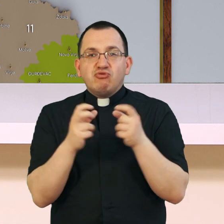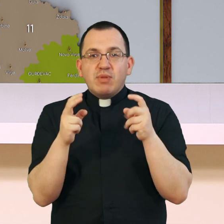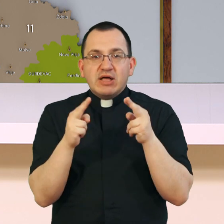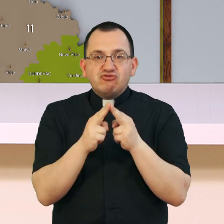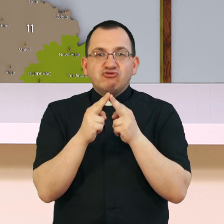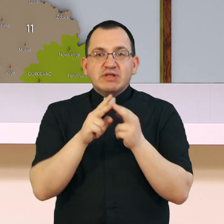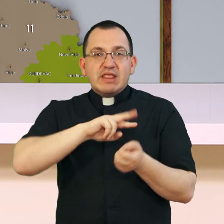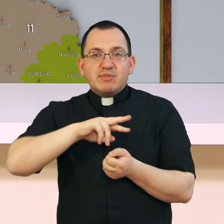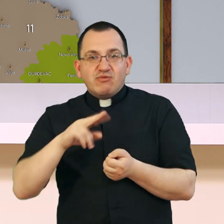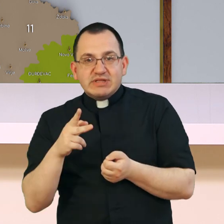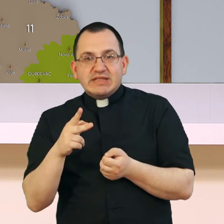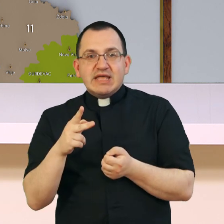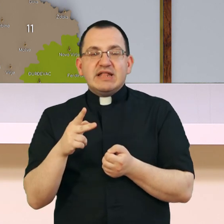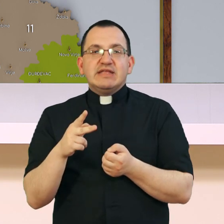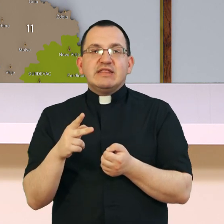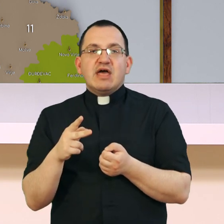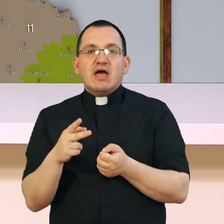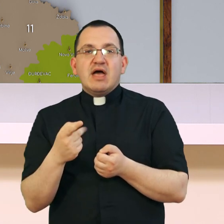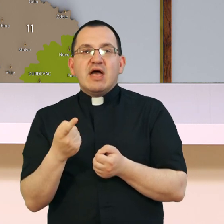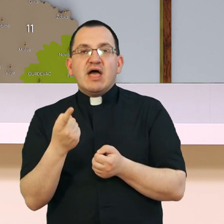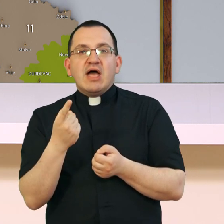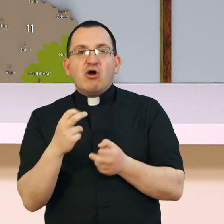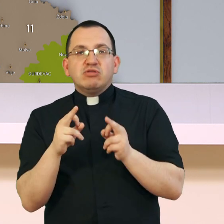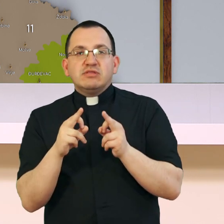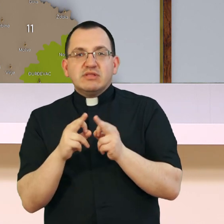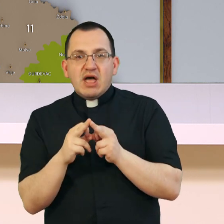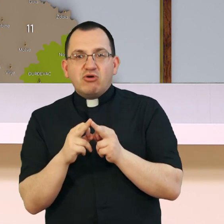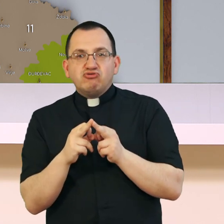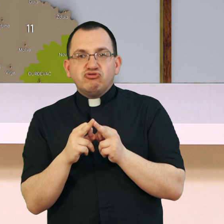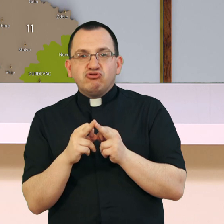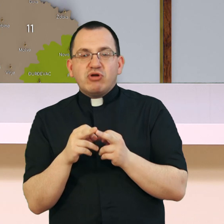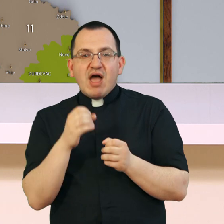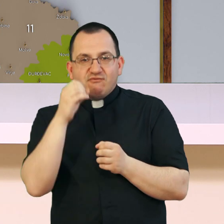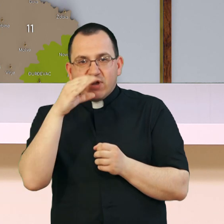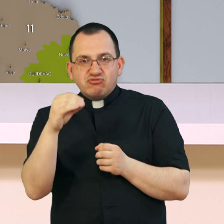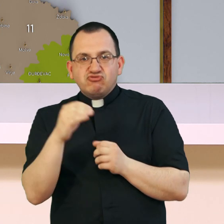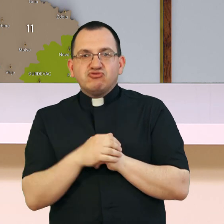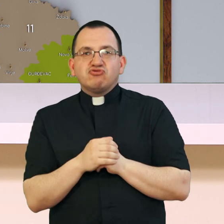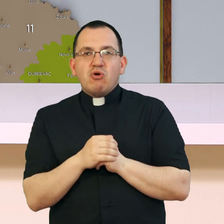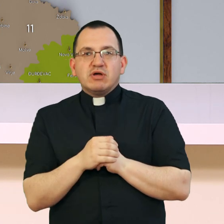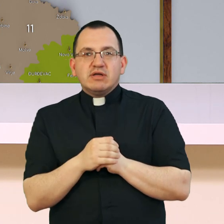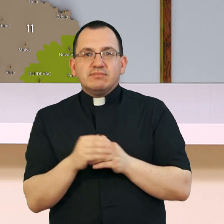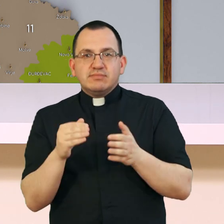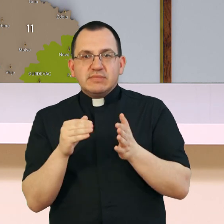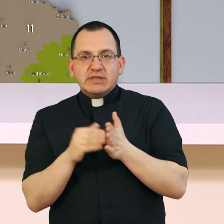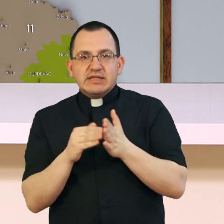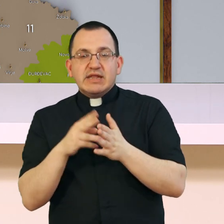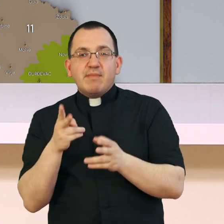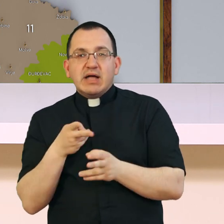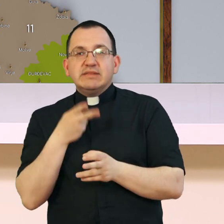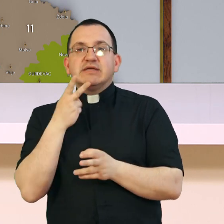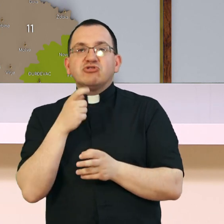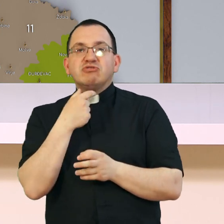i izdavačima knjige autora Benoît de Sinetri pod naslovom Treba dignuti glas,